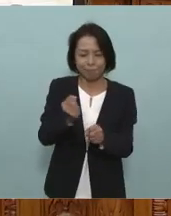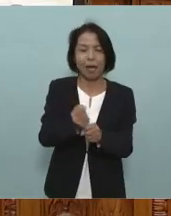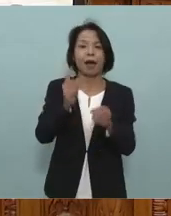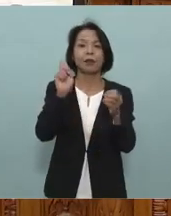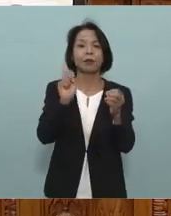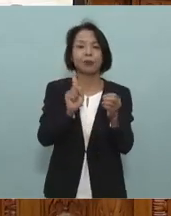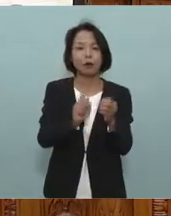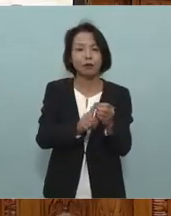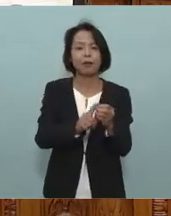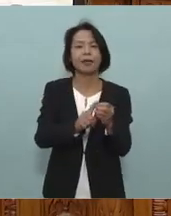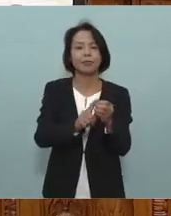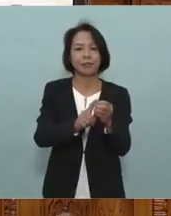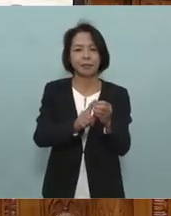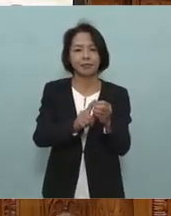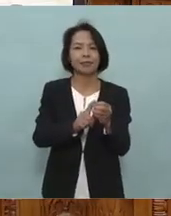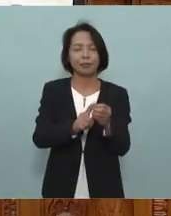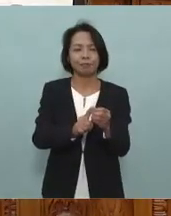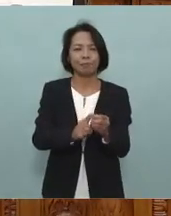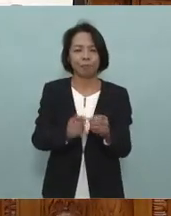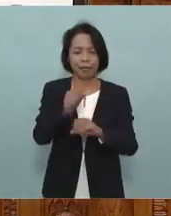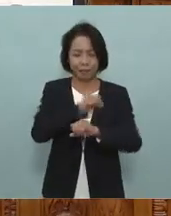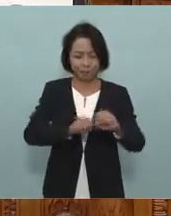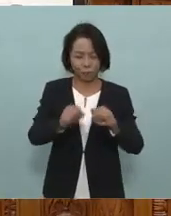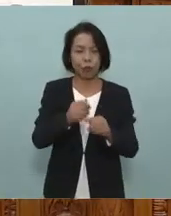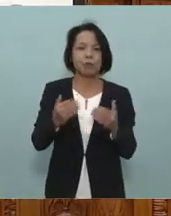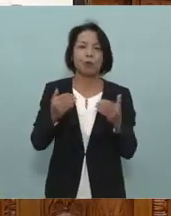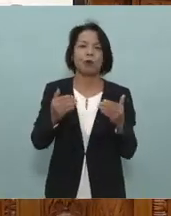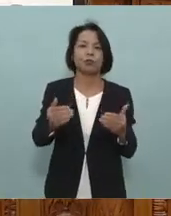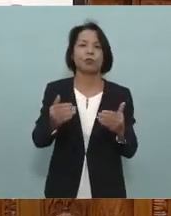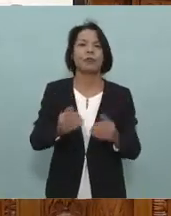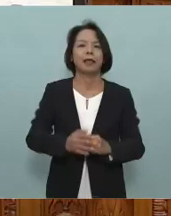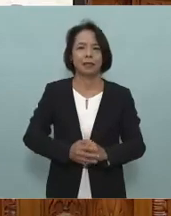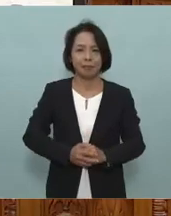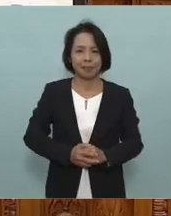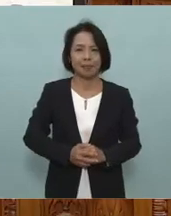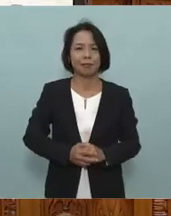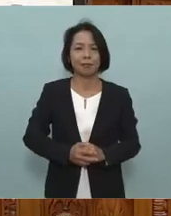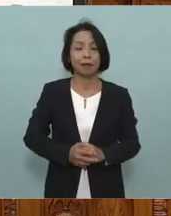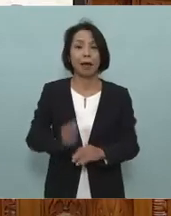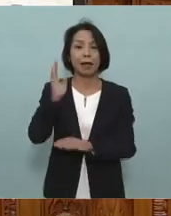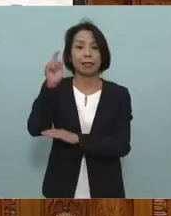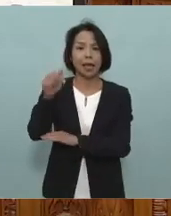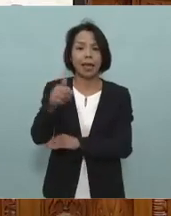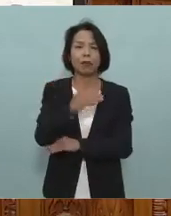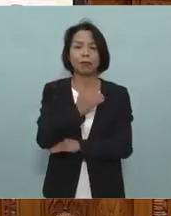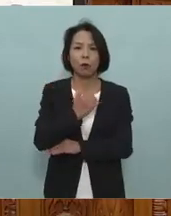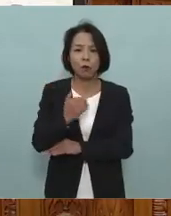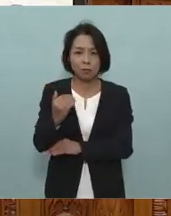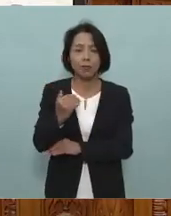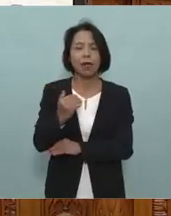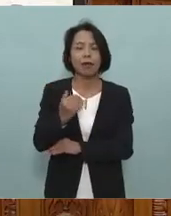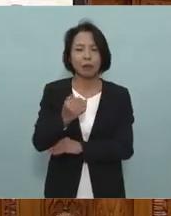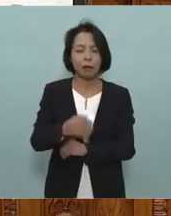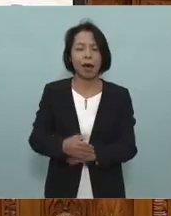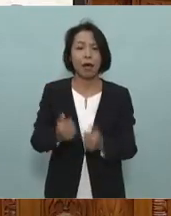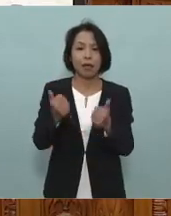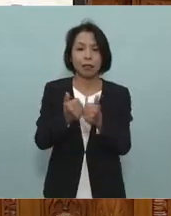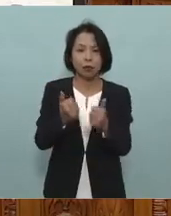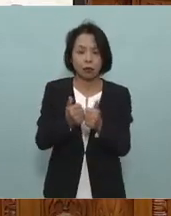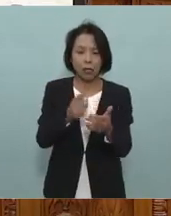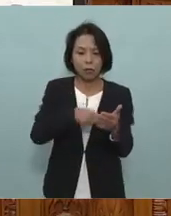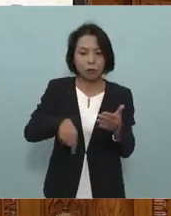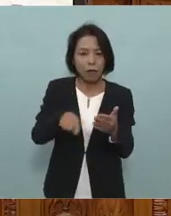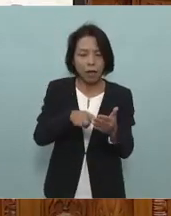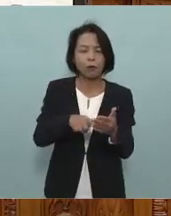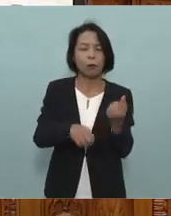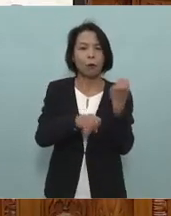に各艦の取り組みを進めてまいります政府としては寄せられた相談内容を